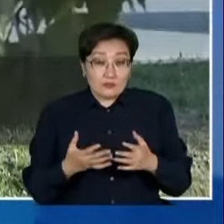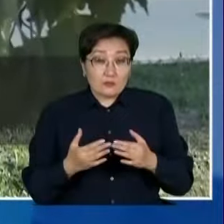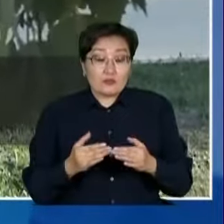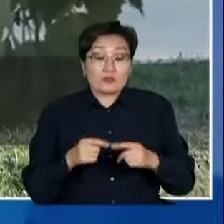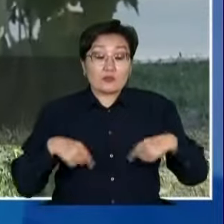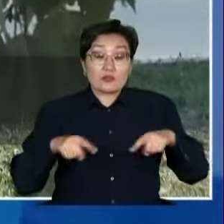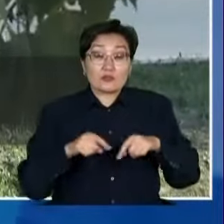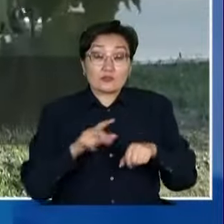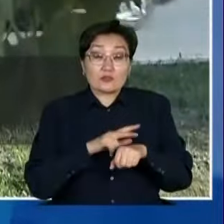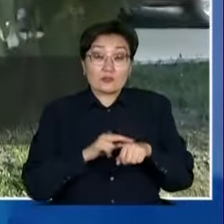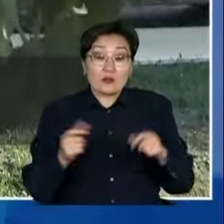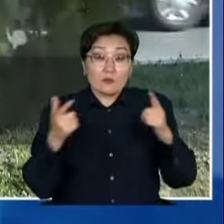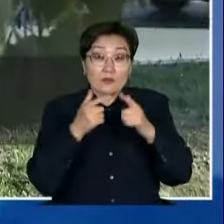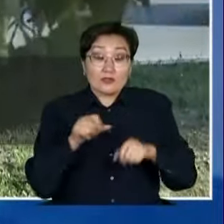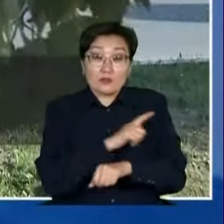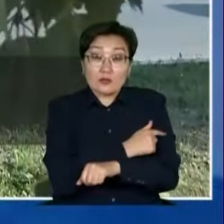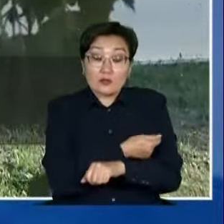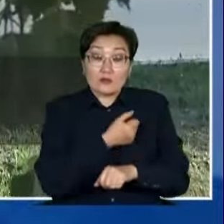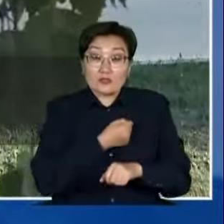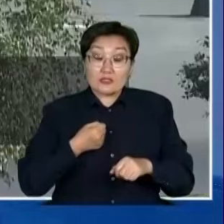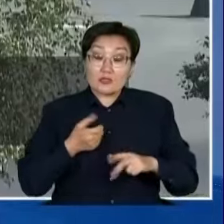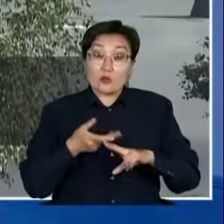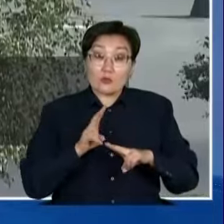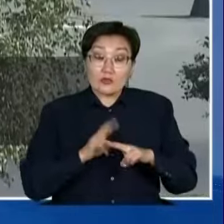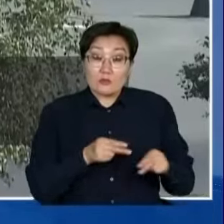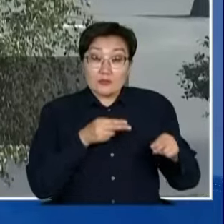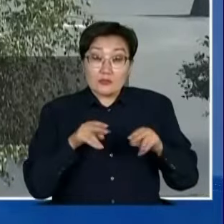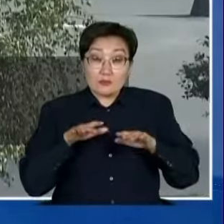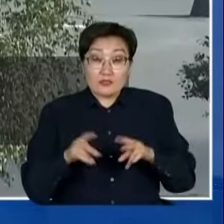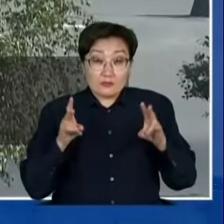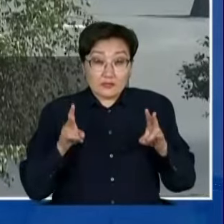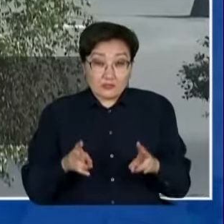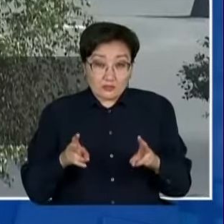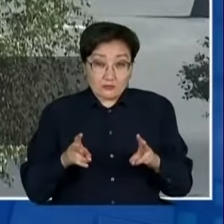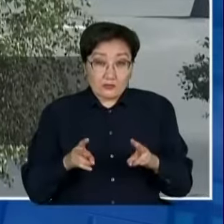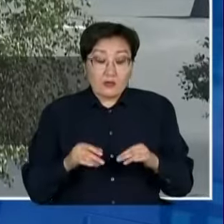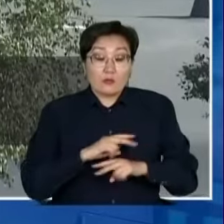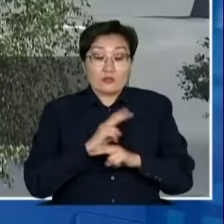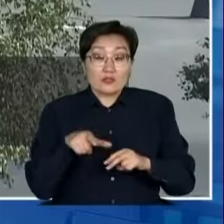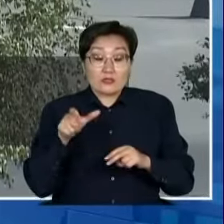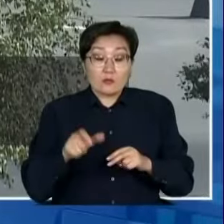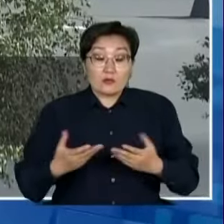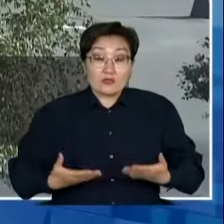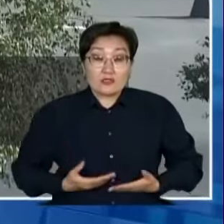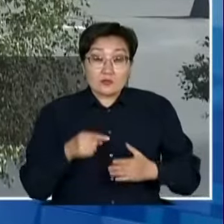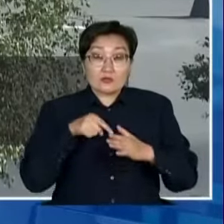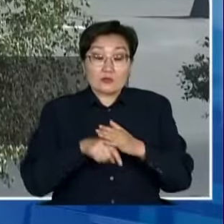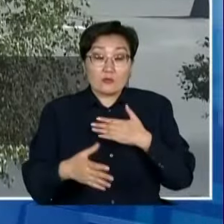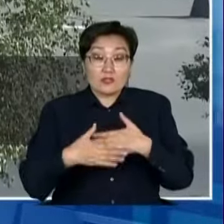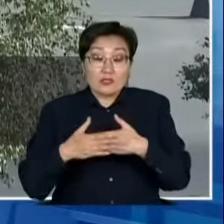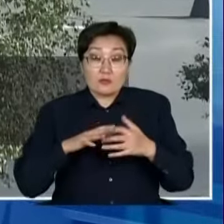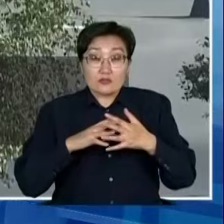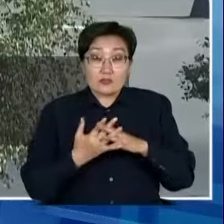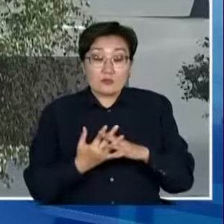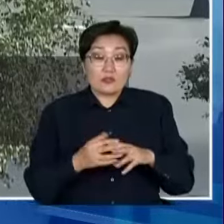отдел полиции сообщил фельдшер врачебной амбулатории, который прибыл на место происшествия. Погибшая была жительница одного из близлежащих